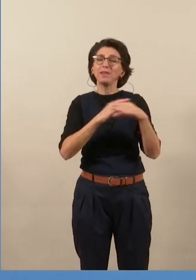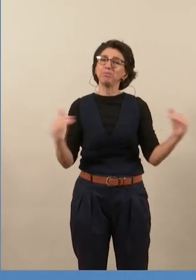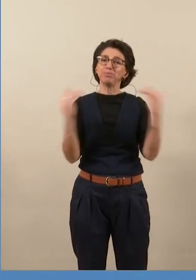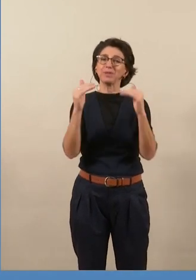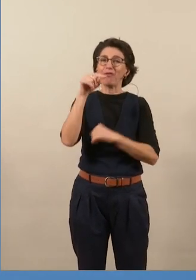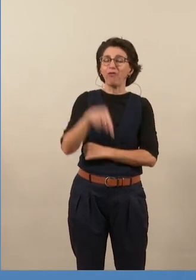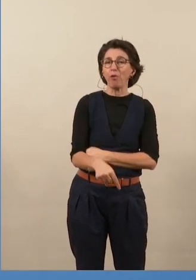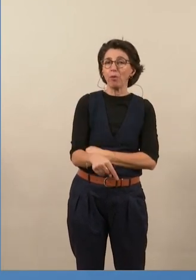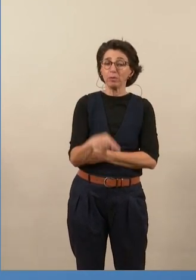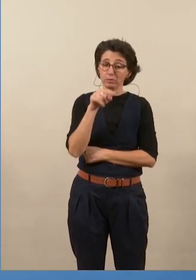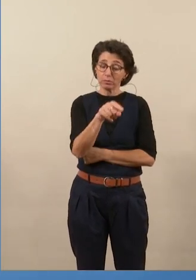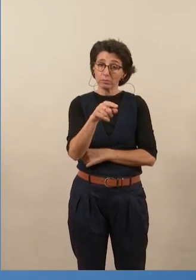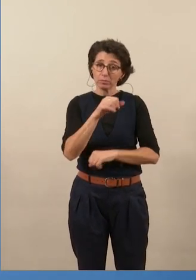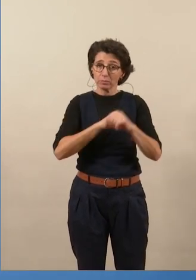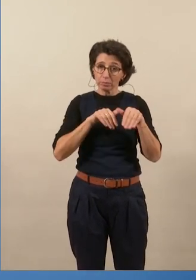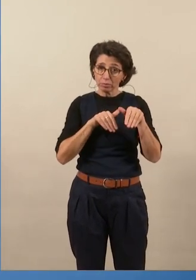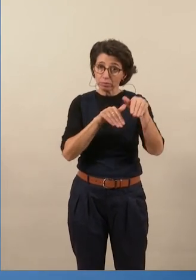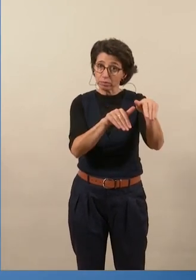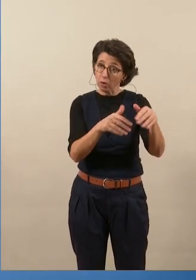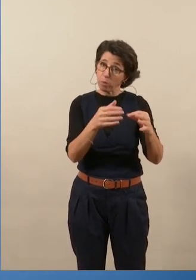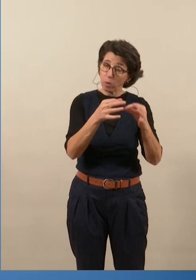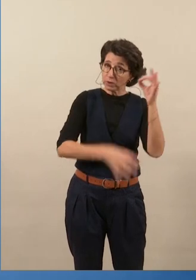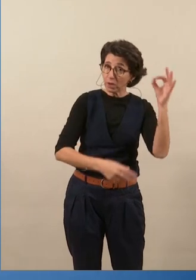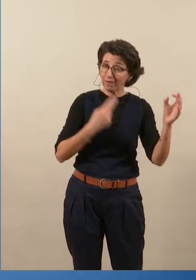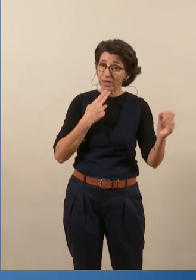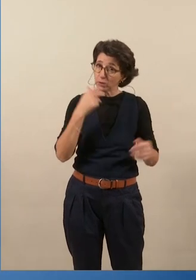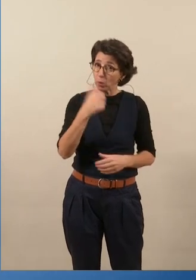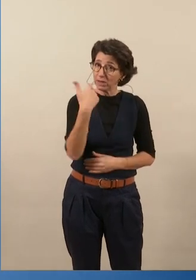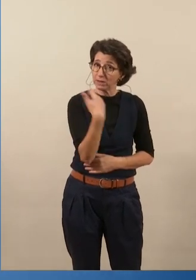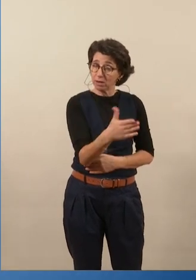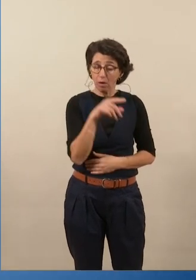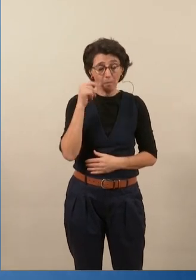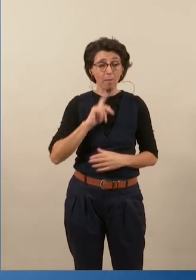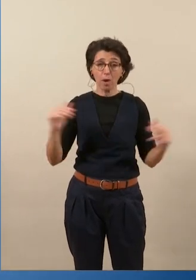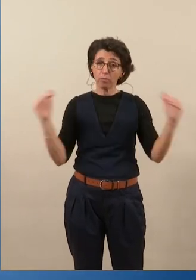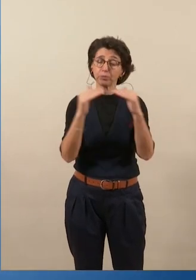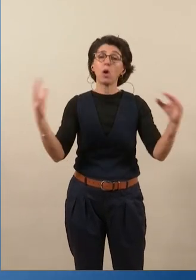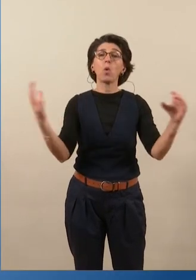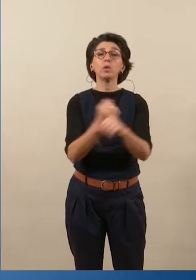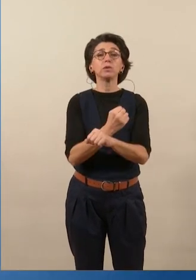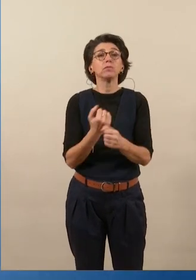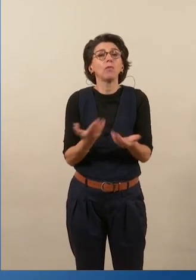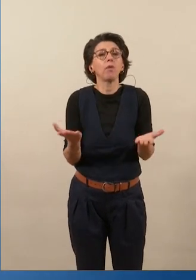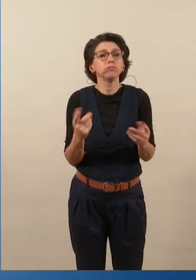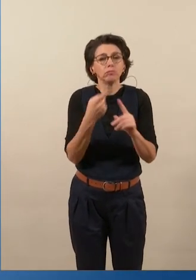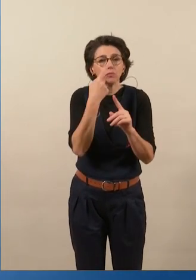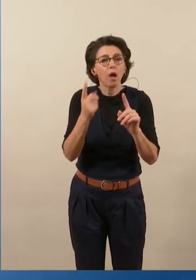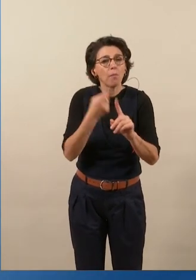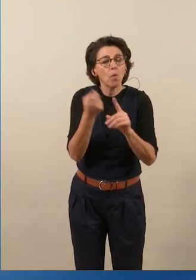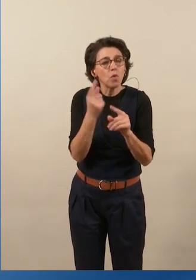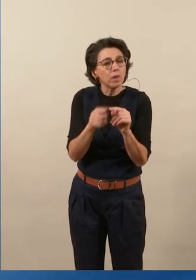justement dans cette voie-là qui est la seule efficace pour l'égalité entre les hommes et les femmes voilà il me semblait important de